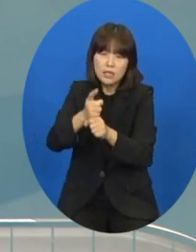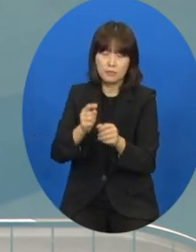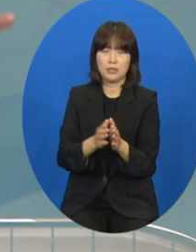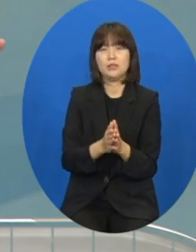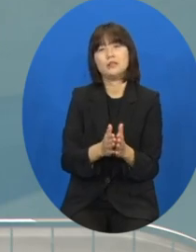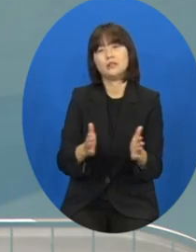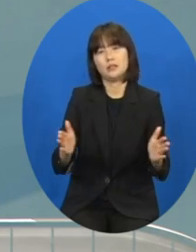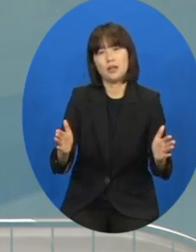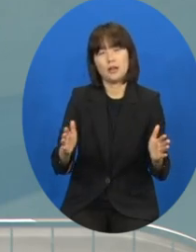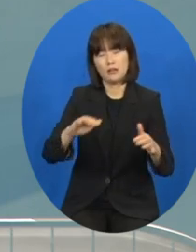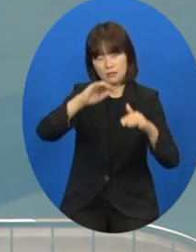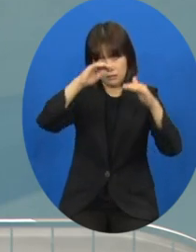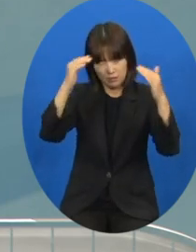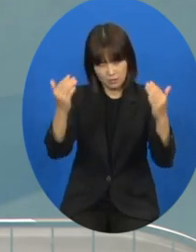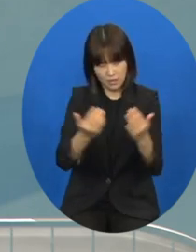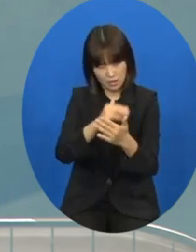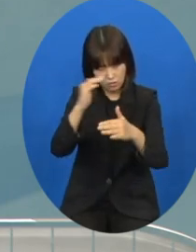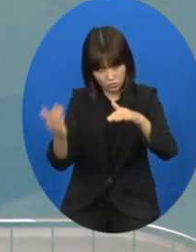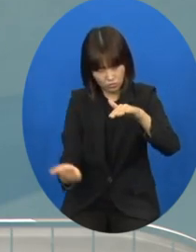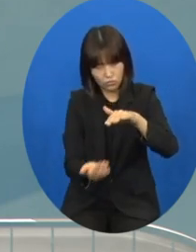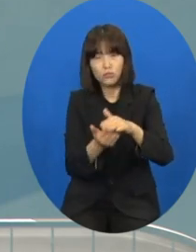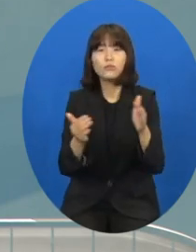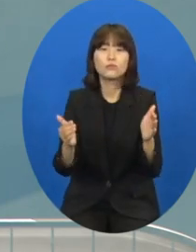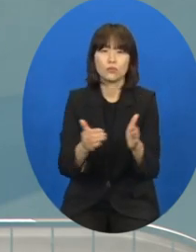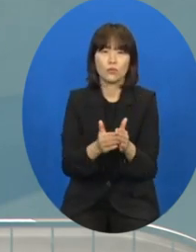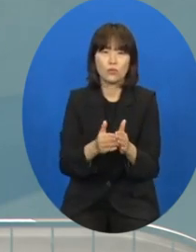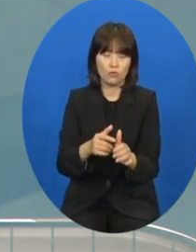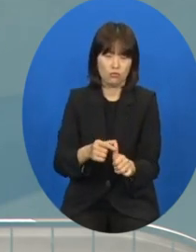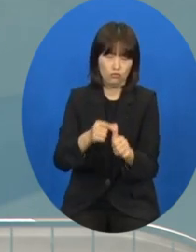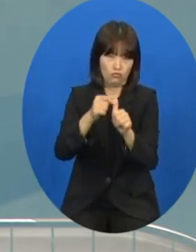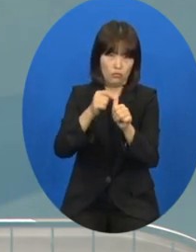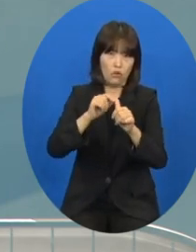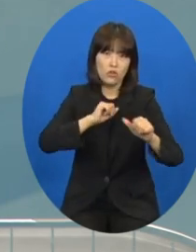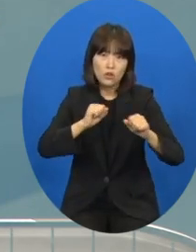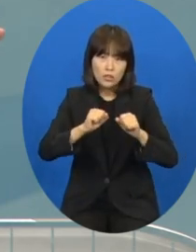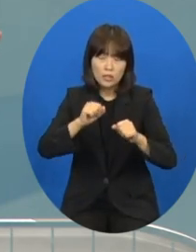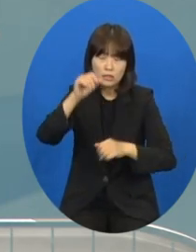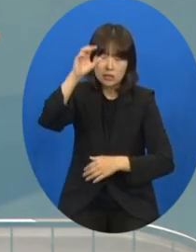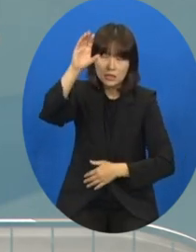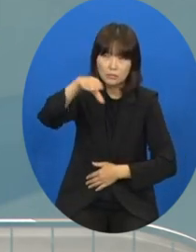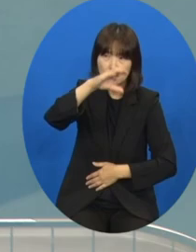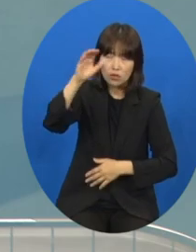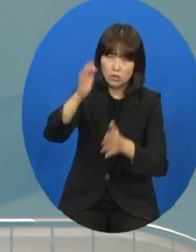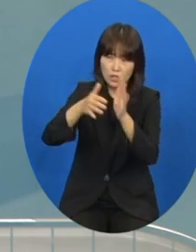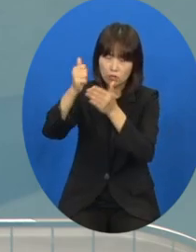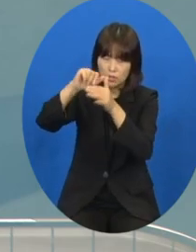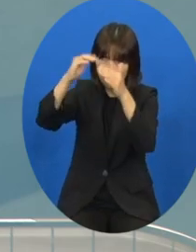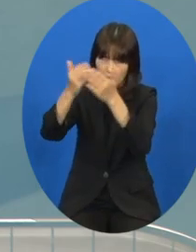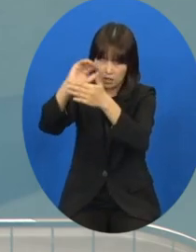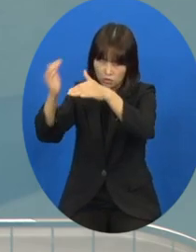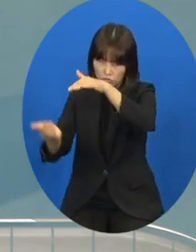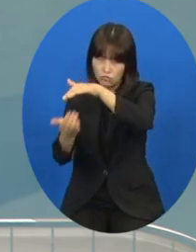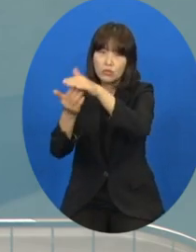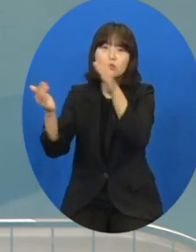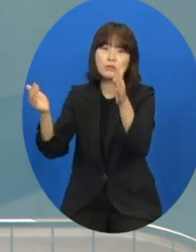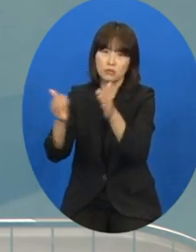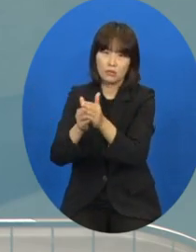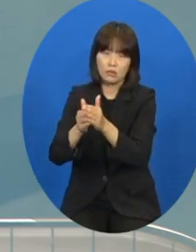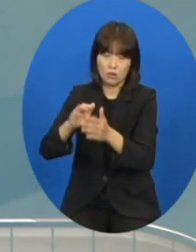다 이루셨어요. 구원의 역사는 십자가에서 예수님이 다 이루셨다. 우리에게